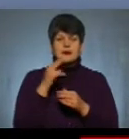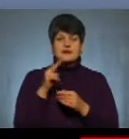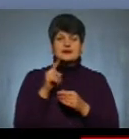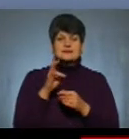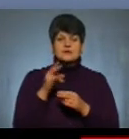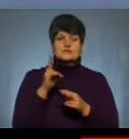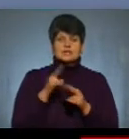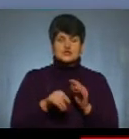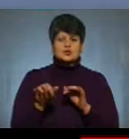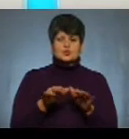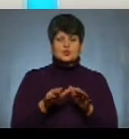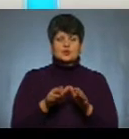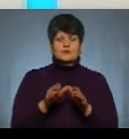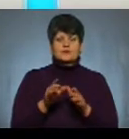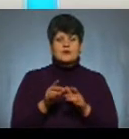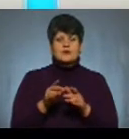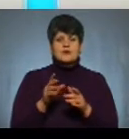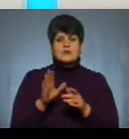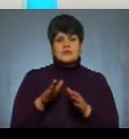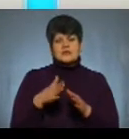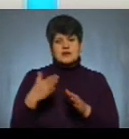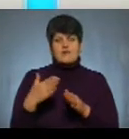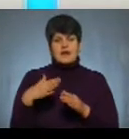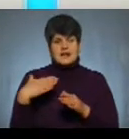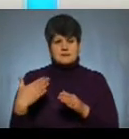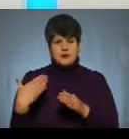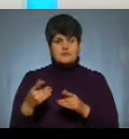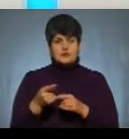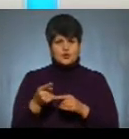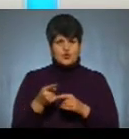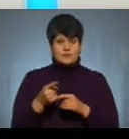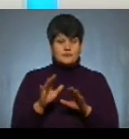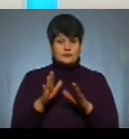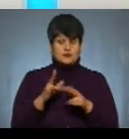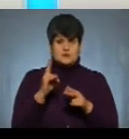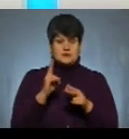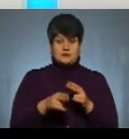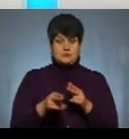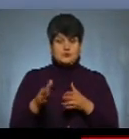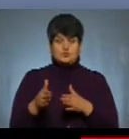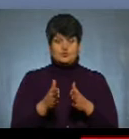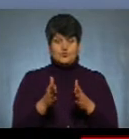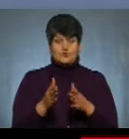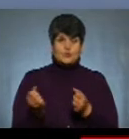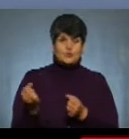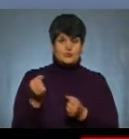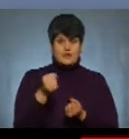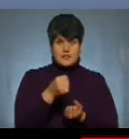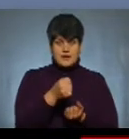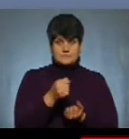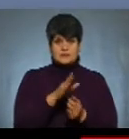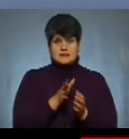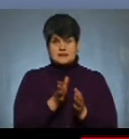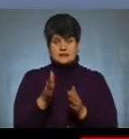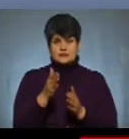про закінчення смуги руху. Водій автомобіля «Рено» рухався в крайній правій смузі в напрямку Тернополя. Несподівано смуга руху закінчилася. Водій крутнув рулем,